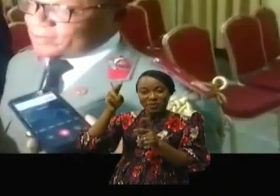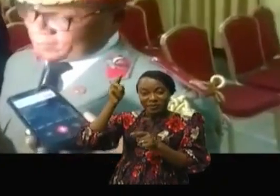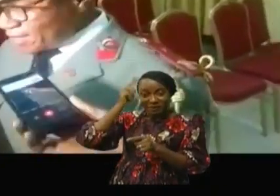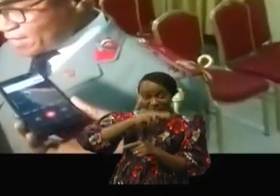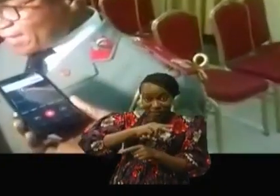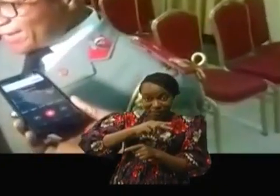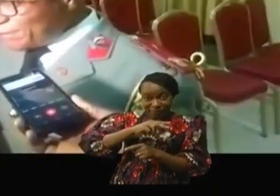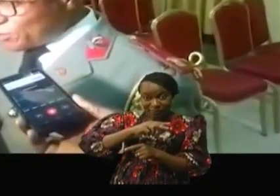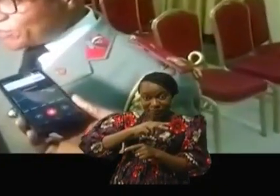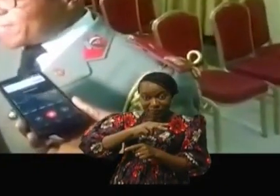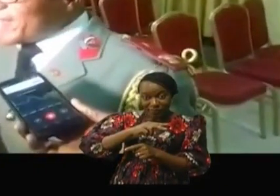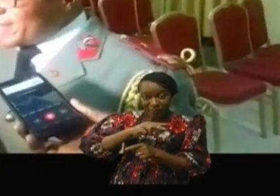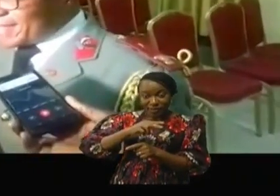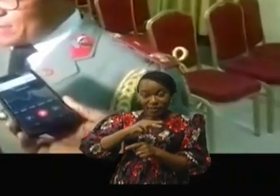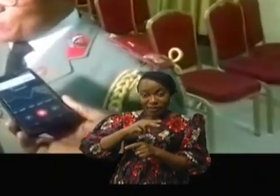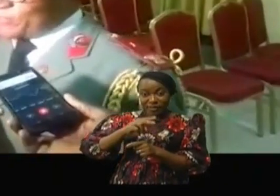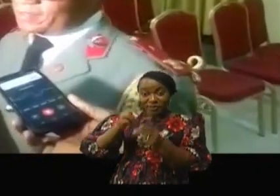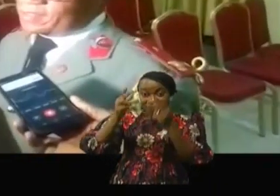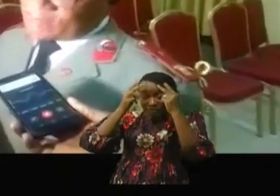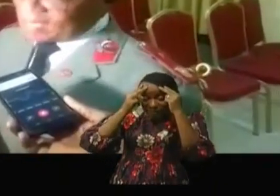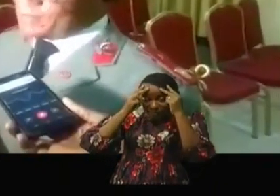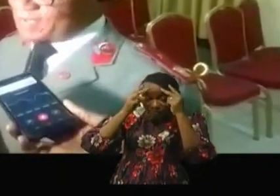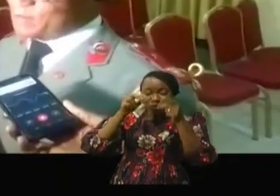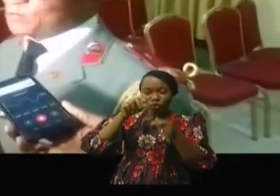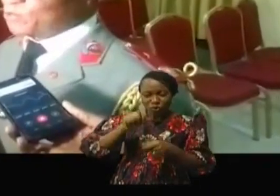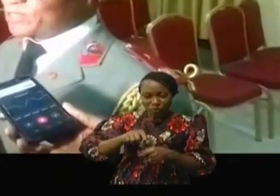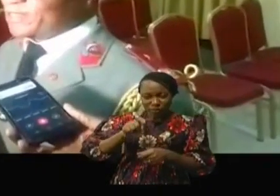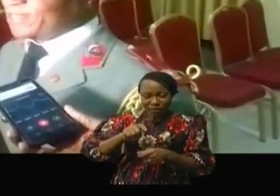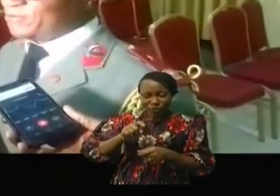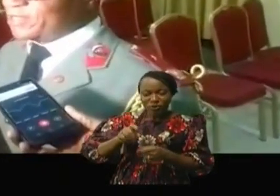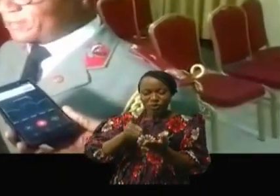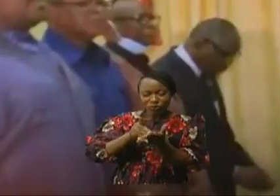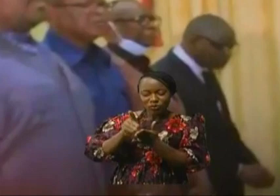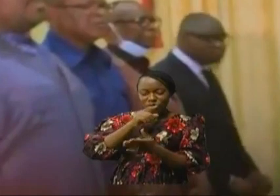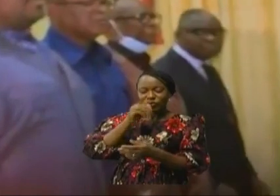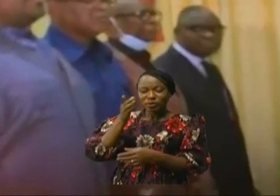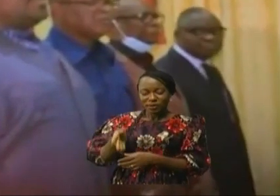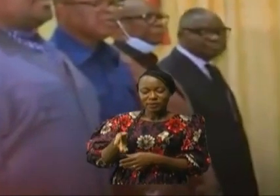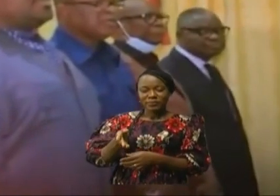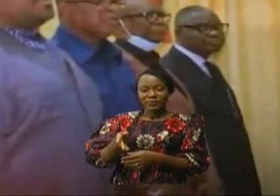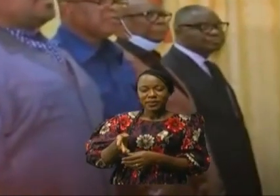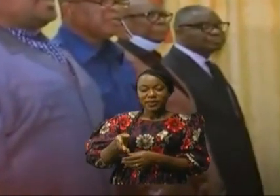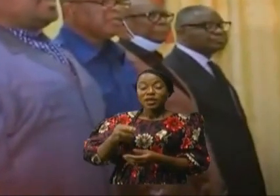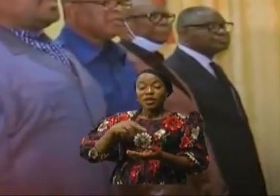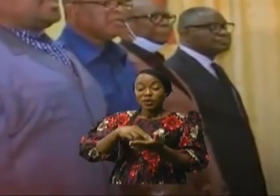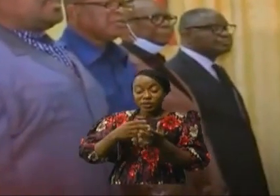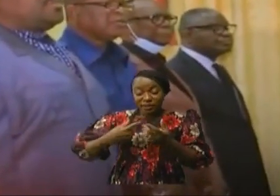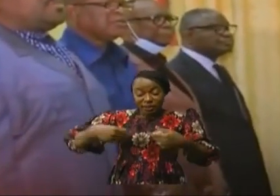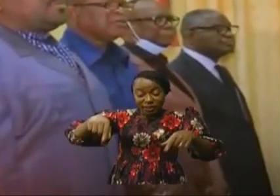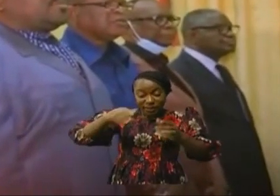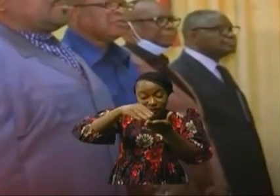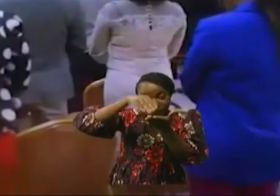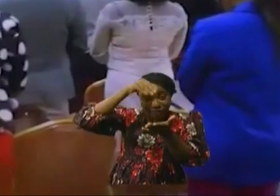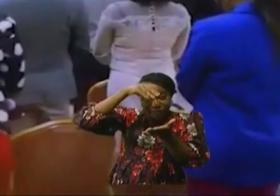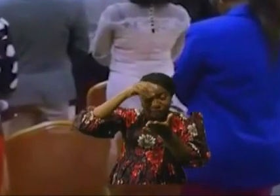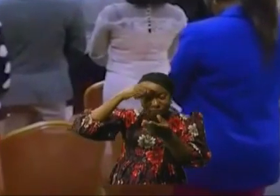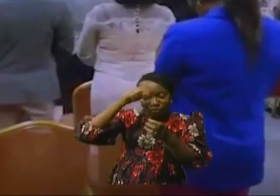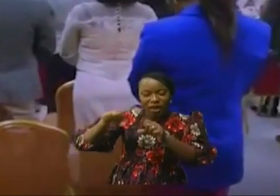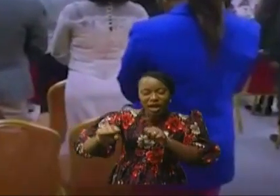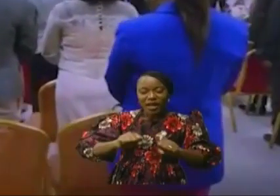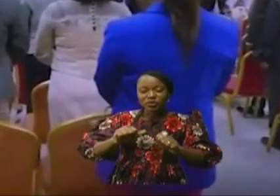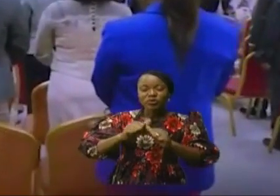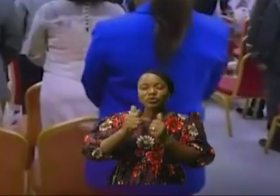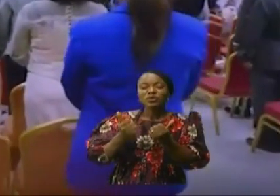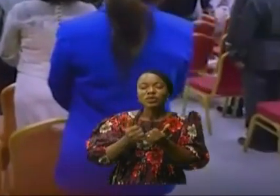droit à un procès équitable, ce qui est valable également pour les incriminés. La salle du Centre d'études pour l'action sociale